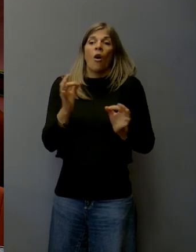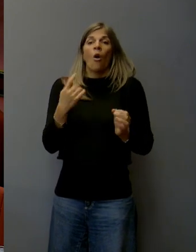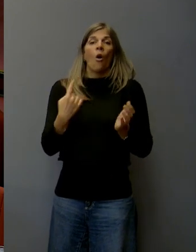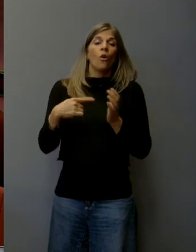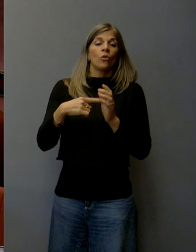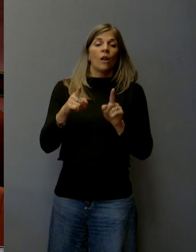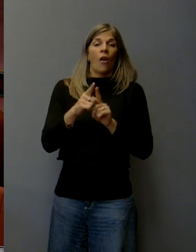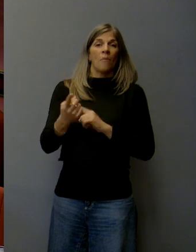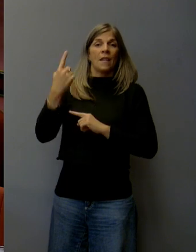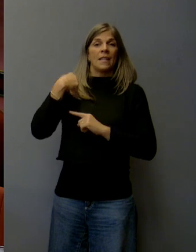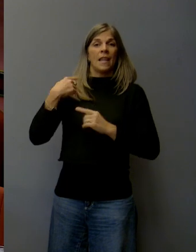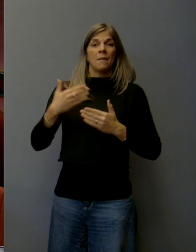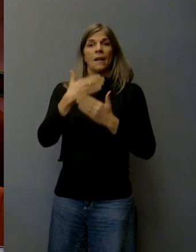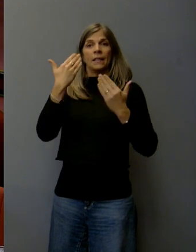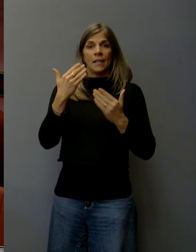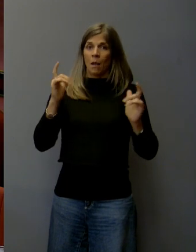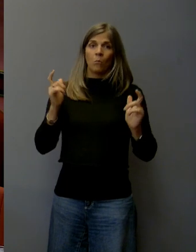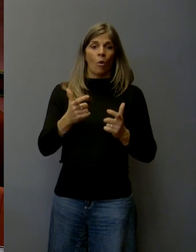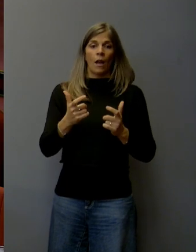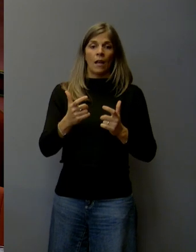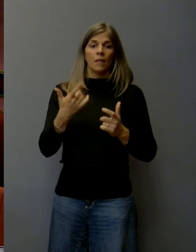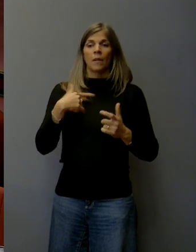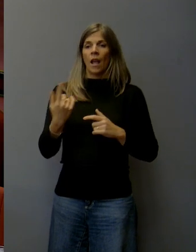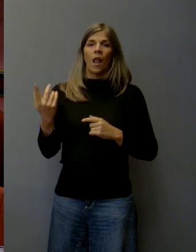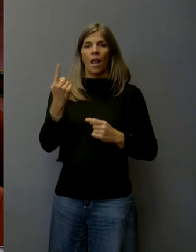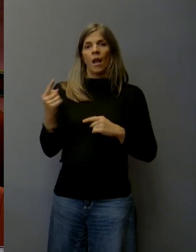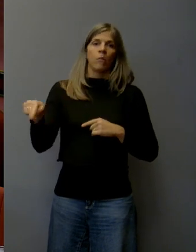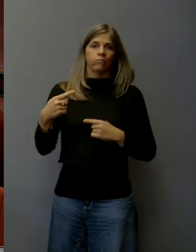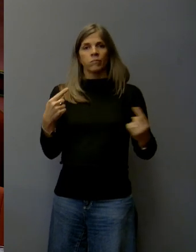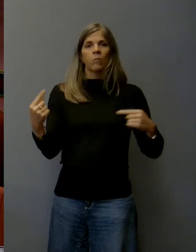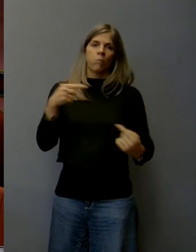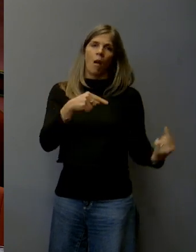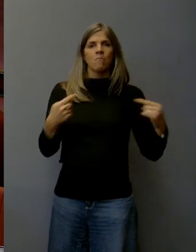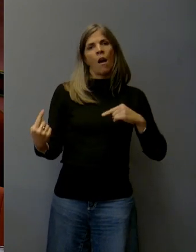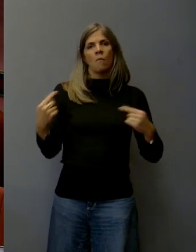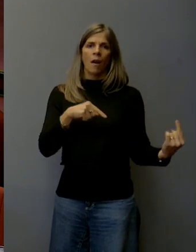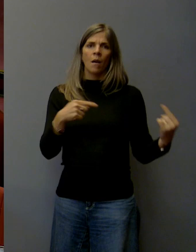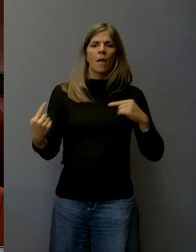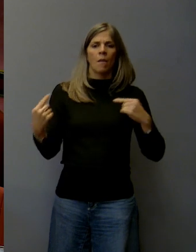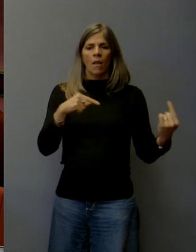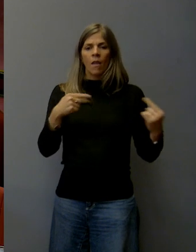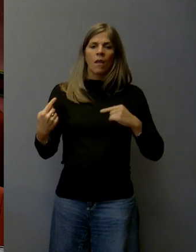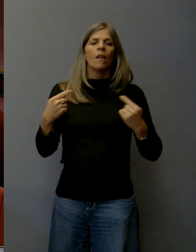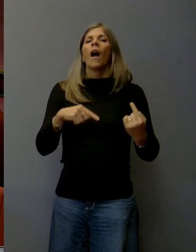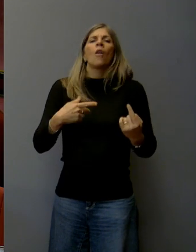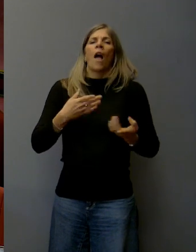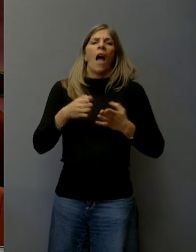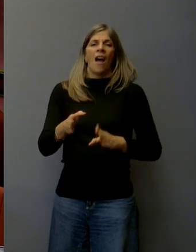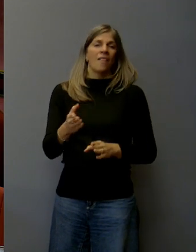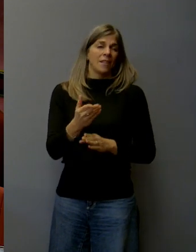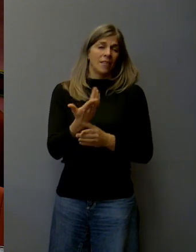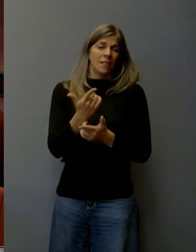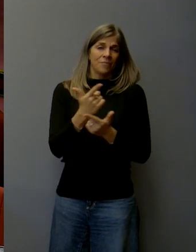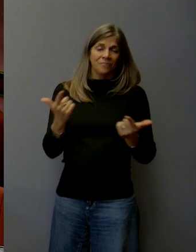non ci muoviamo di una virgola perché allora iniziamo facendo ora e non ci vogliono di una virgola che non credo sia l'intenzione di nessuno ma